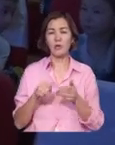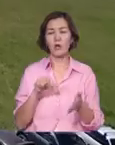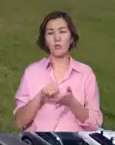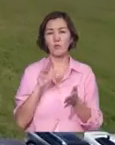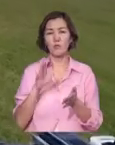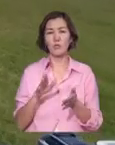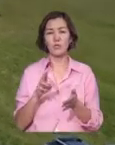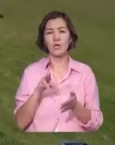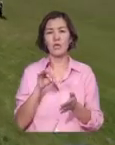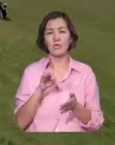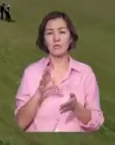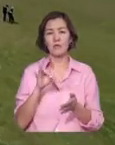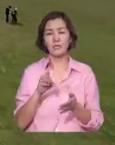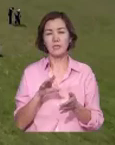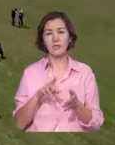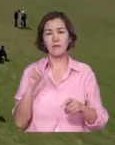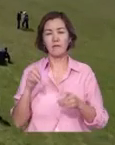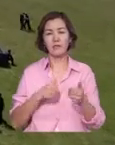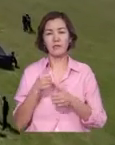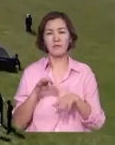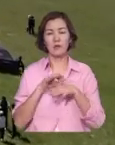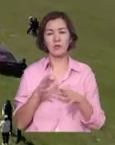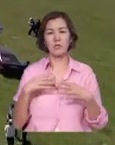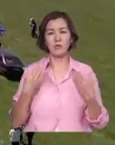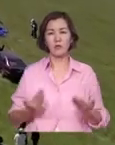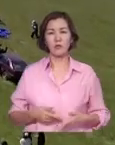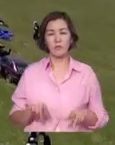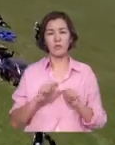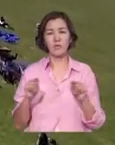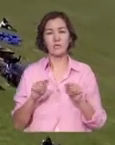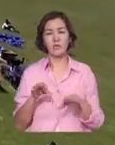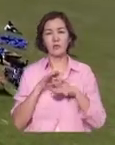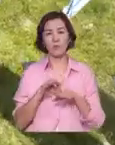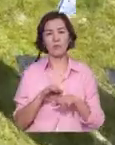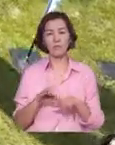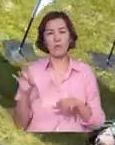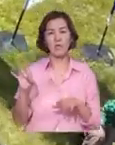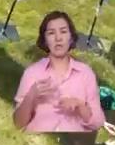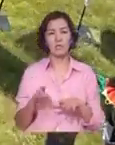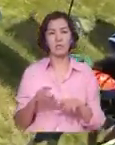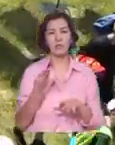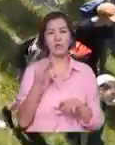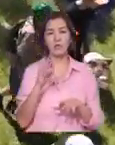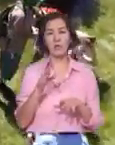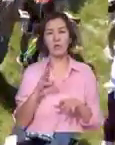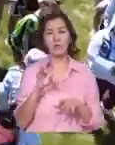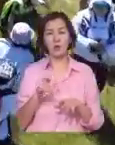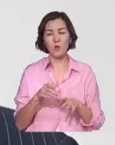және Dream City жастар фестивалі болады. Сондай-ақ салауатты өмір салтын насихаттау мақсатында республикалық шағантау жарысы